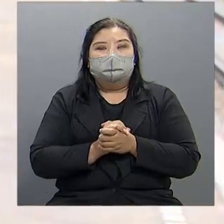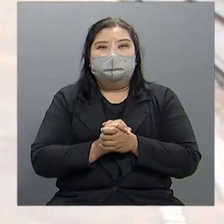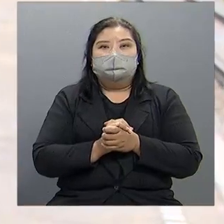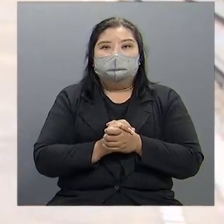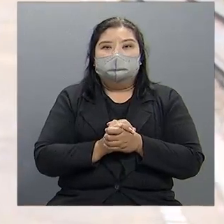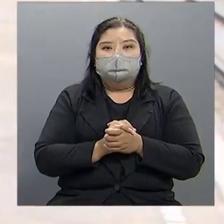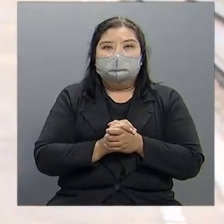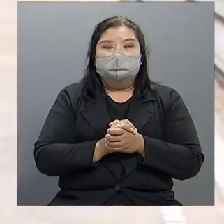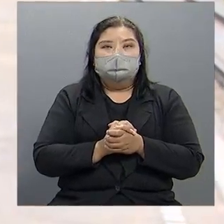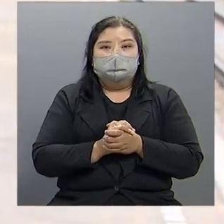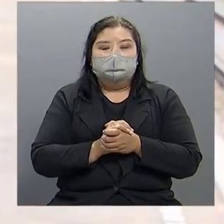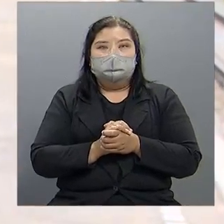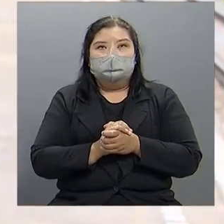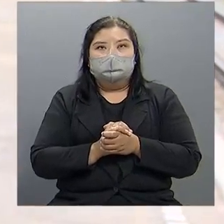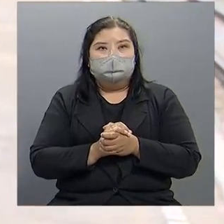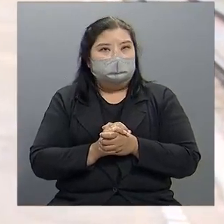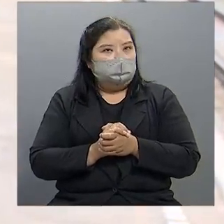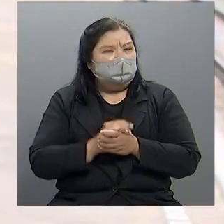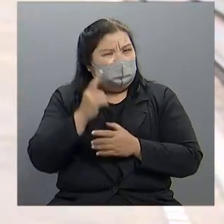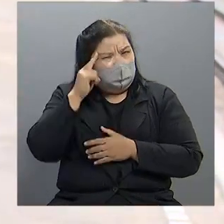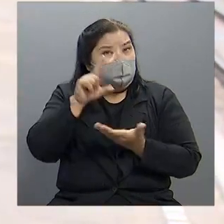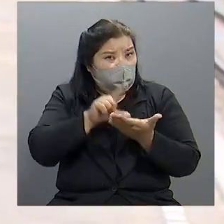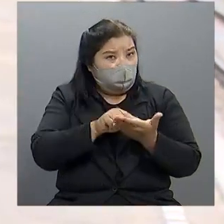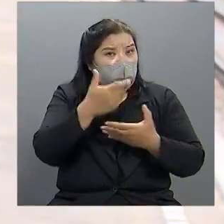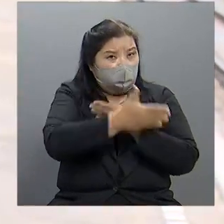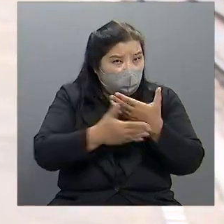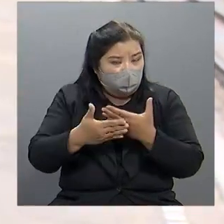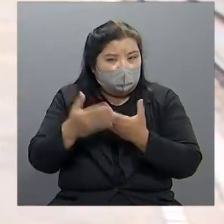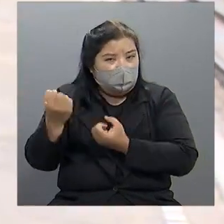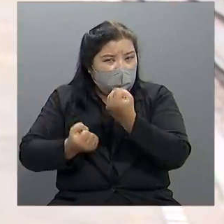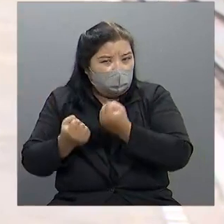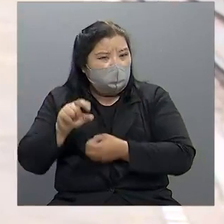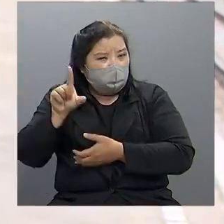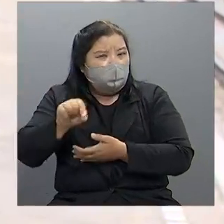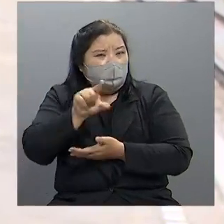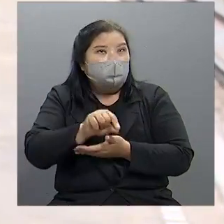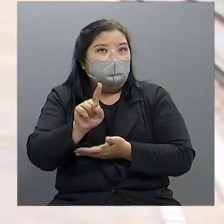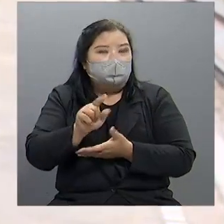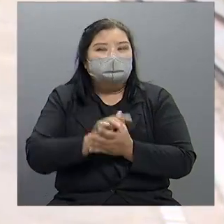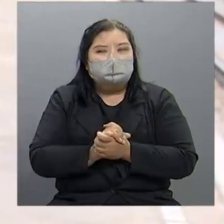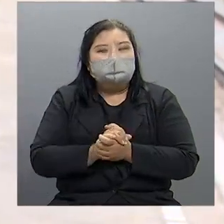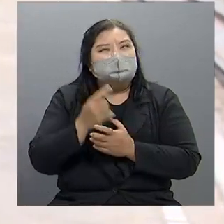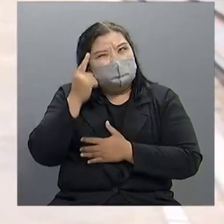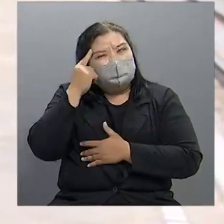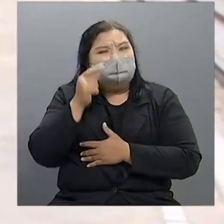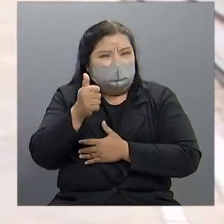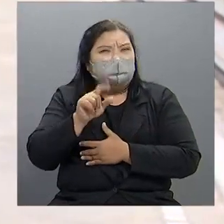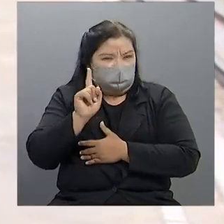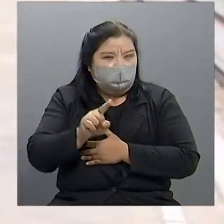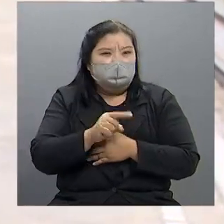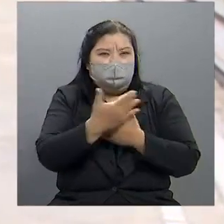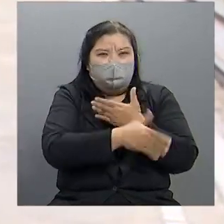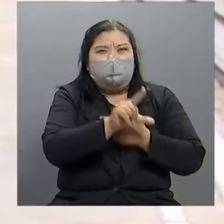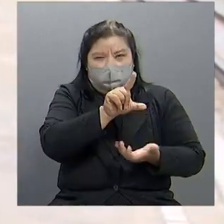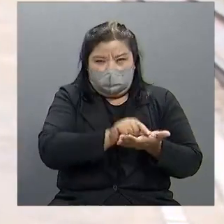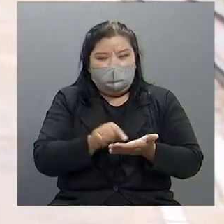าถ้าเฉลี่ยแล้วน่าจะถูกกว่าการขนส่งทางถนนอยู่หร ือ ย ัง ไงคะ ก็เราเชื่อมั่นว่ายังถูกกว่าเพราะว่าแต่ว่าที่เราไม่สามารถตอบว่